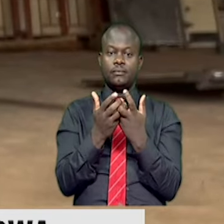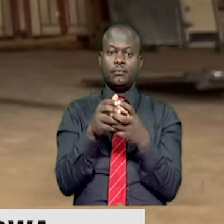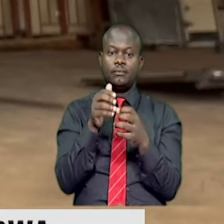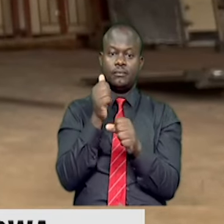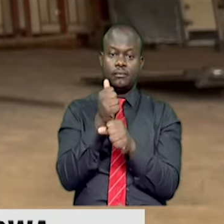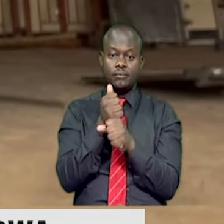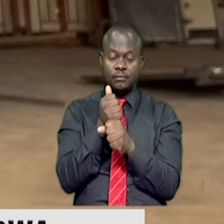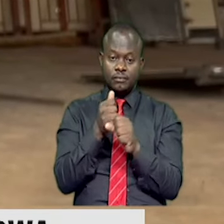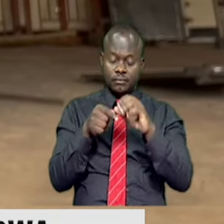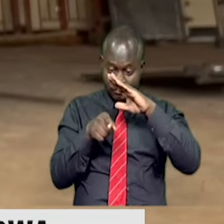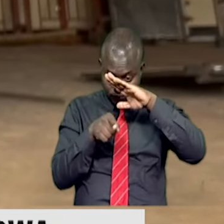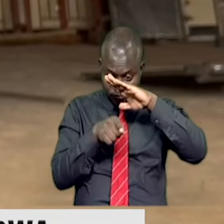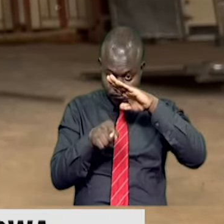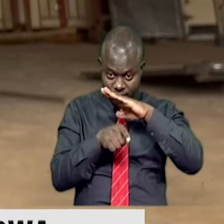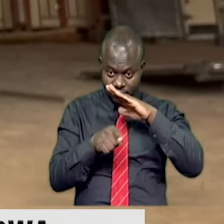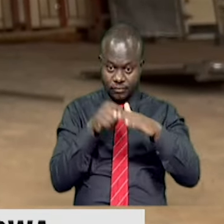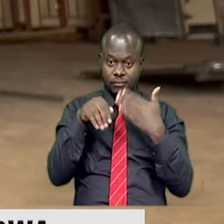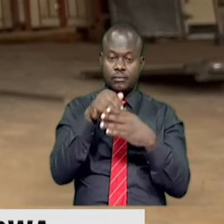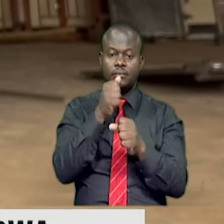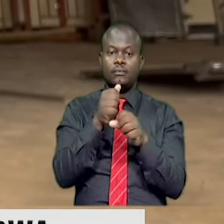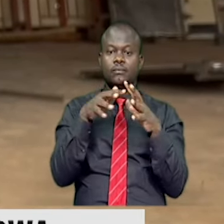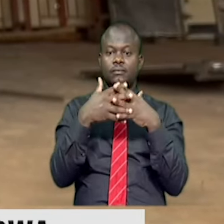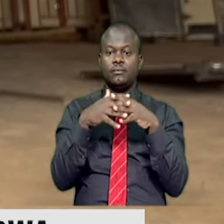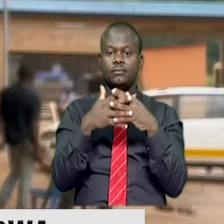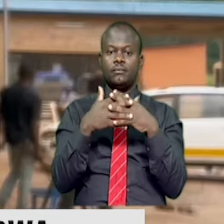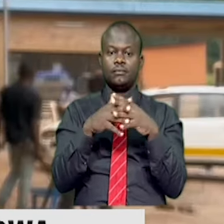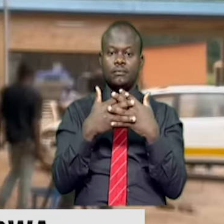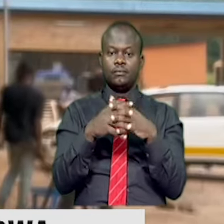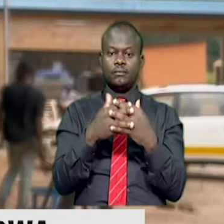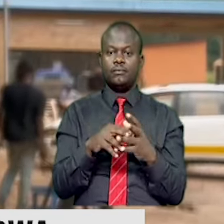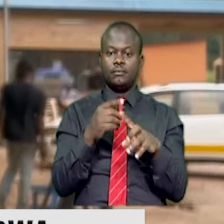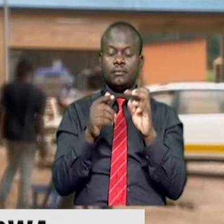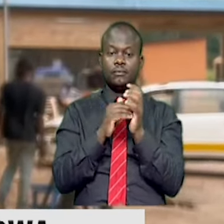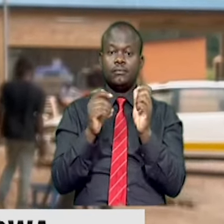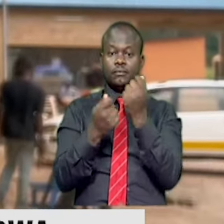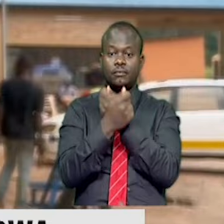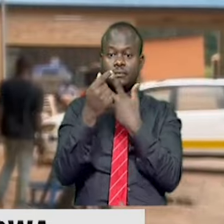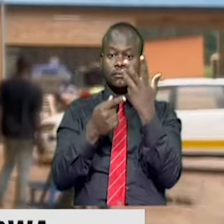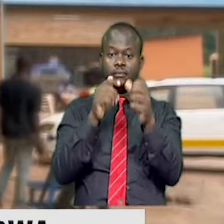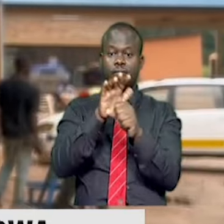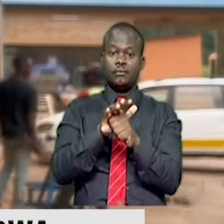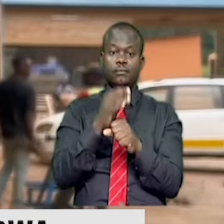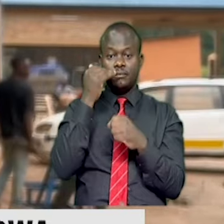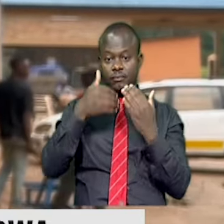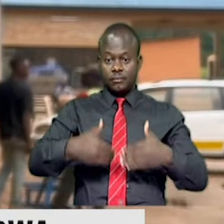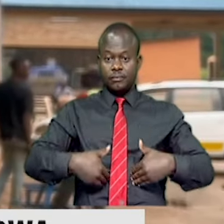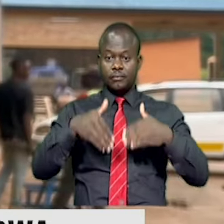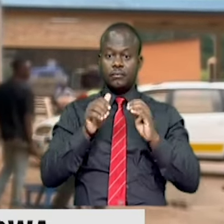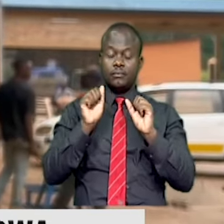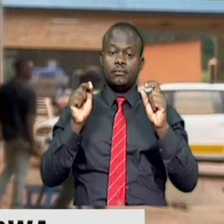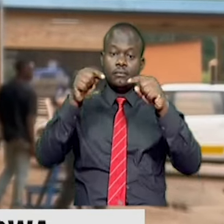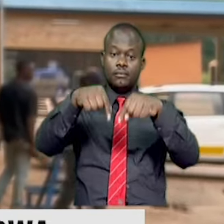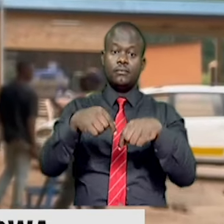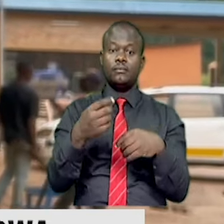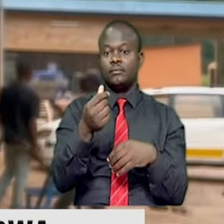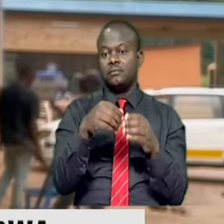no gusiga cyangwa se gukora amamashini. Kandi ibintu byinshi cyane, nimba umusore hano ashobora kuza agacyo hano